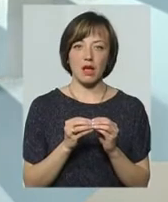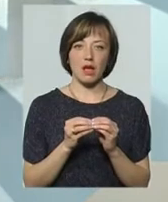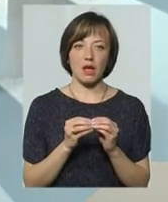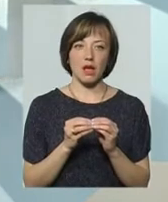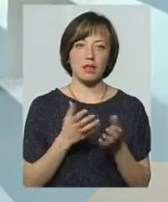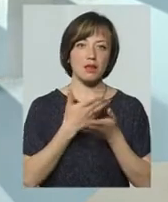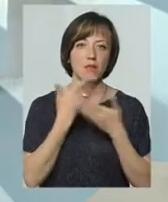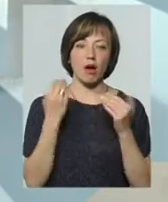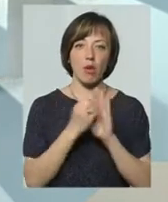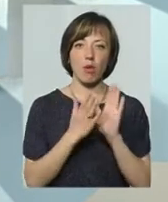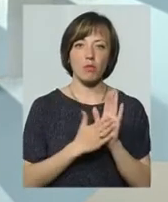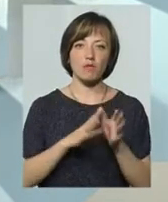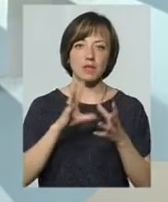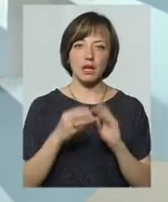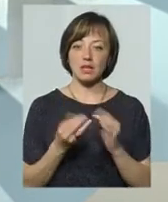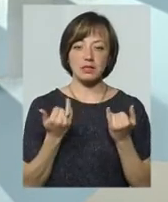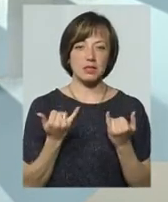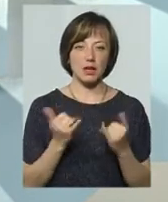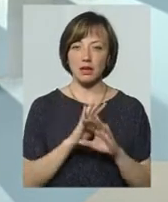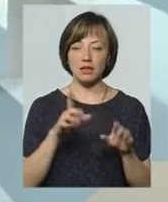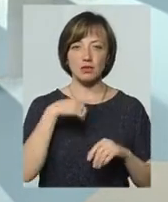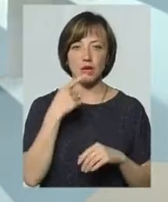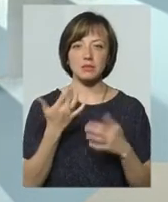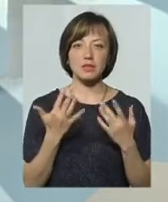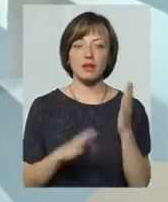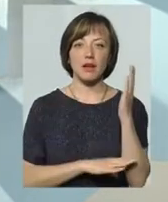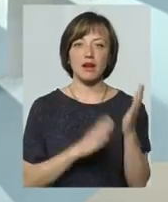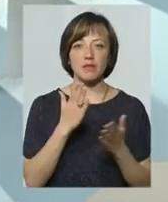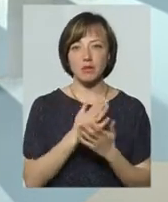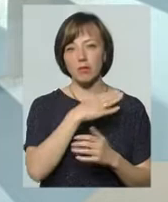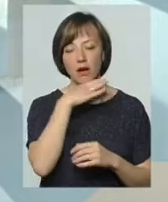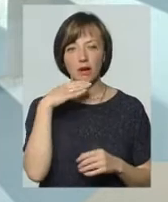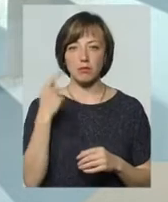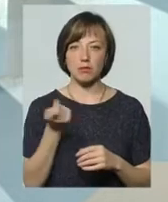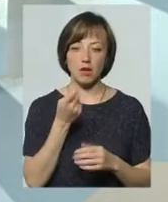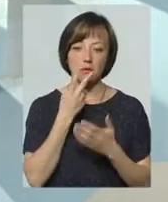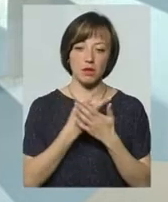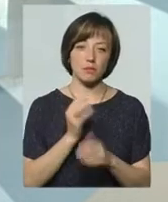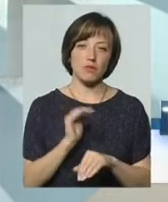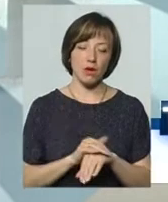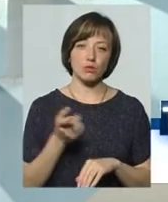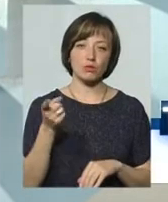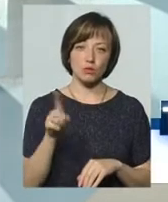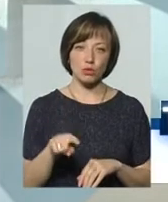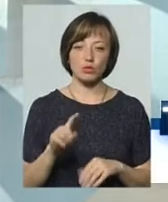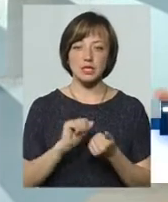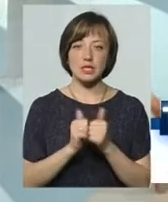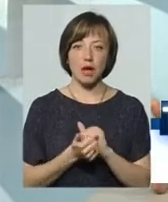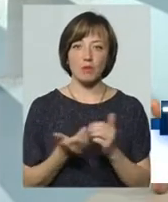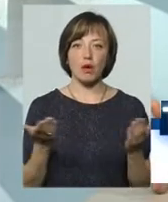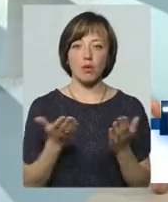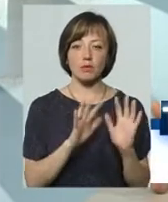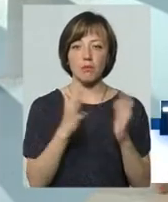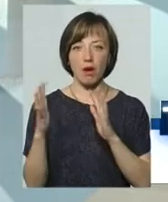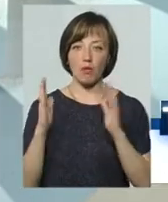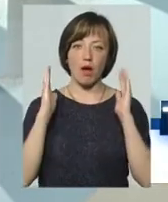Тобто немає обліку взагалі, тому ми зараз не скажемо, скільки дерев є, їх є багато чи є мало. Ми просто бачимо по факту те, що замість якогось парку,